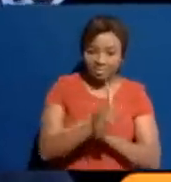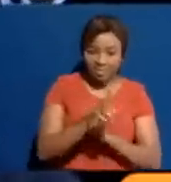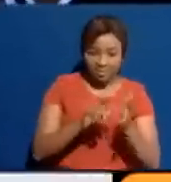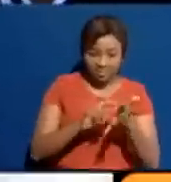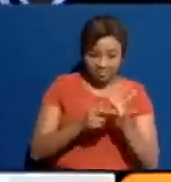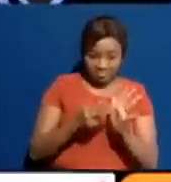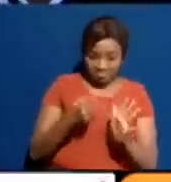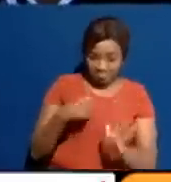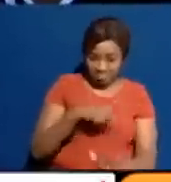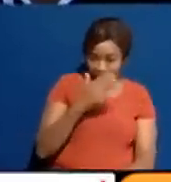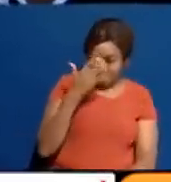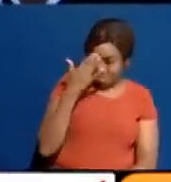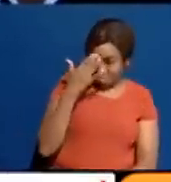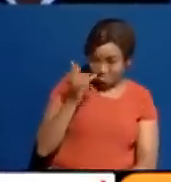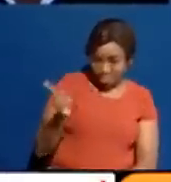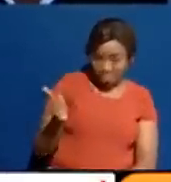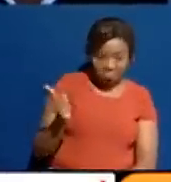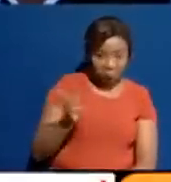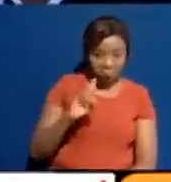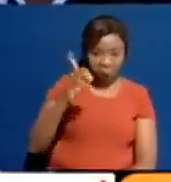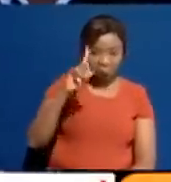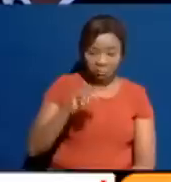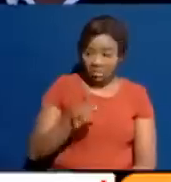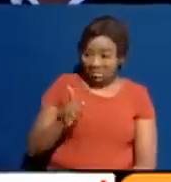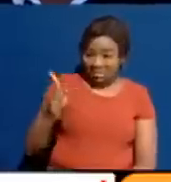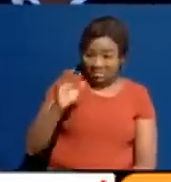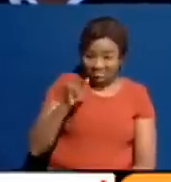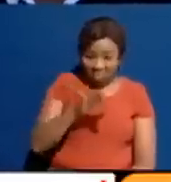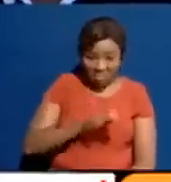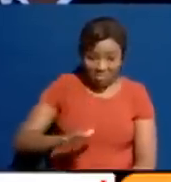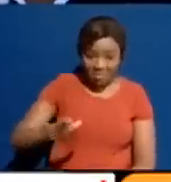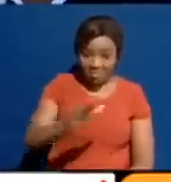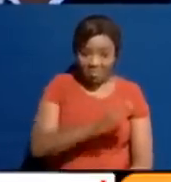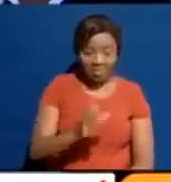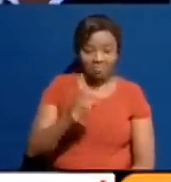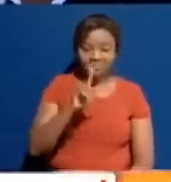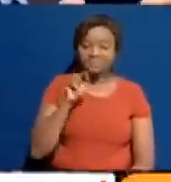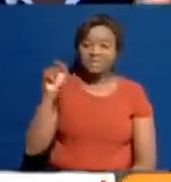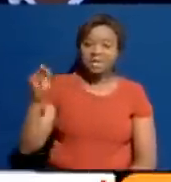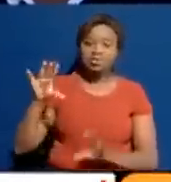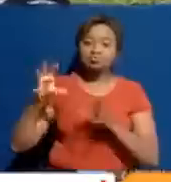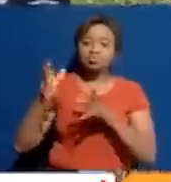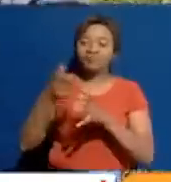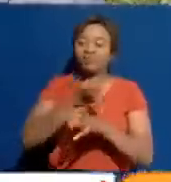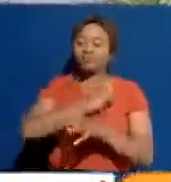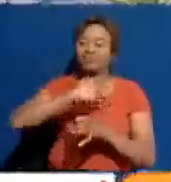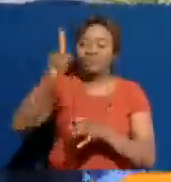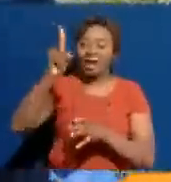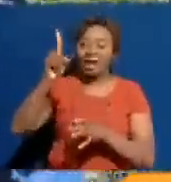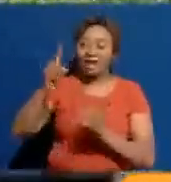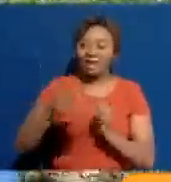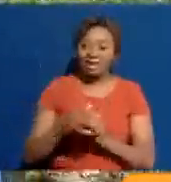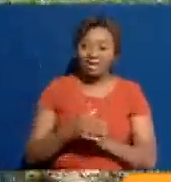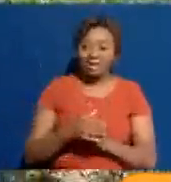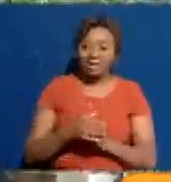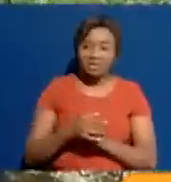sisi tunawajua. Na sio watu ambao walikuwa wametoka hapa. Hawa watu walikuwa wametoka bali. Lakini mimi